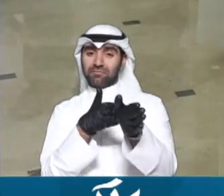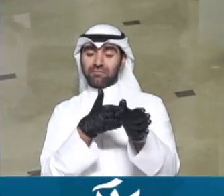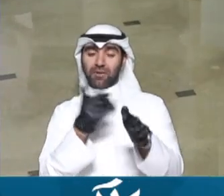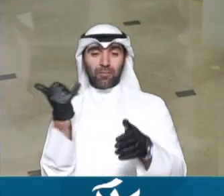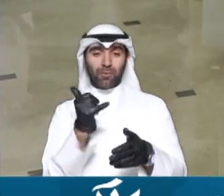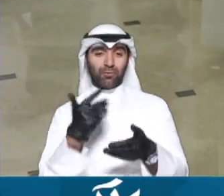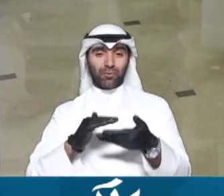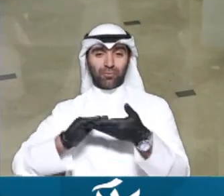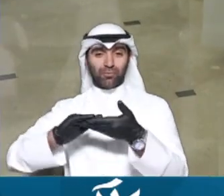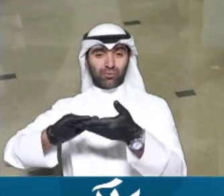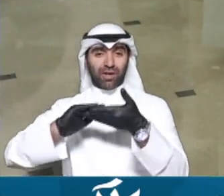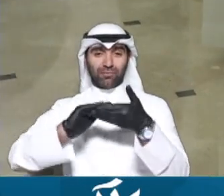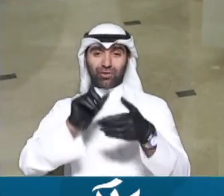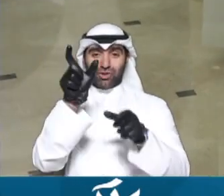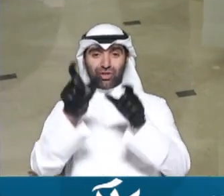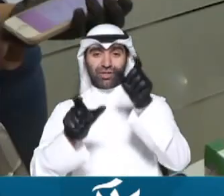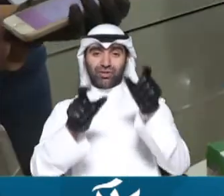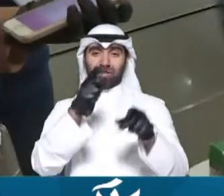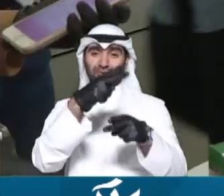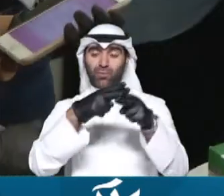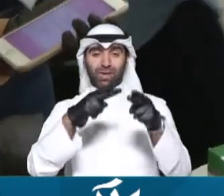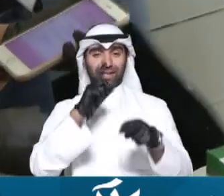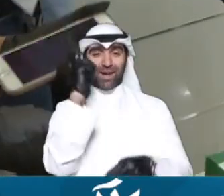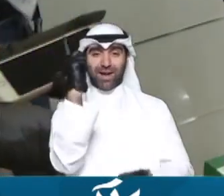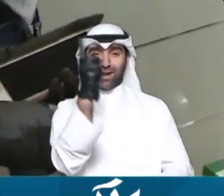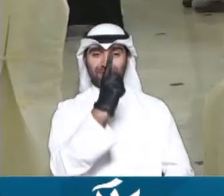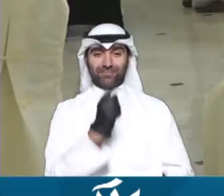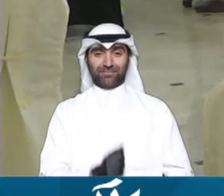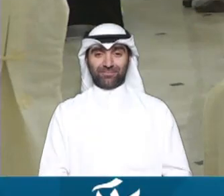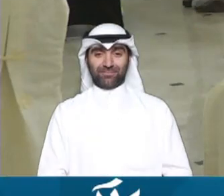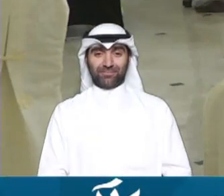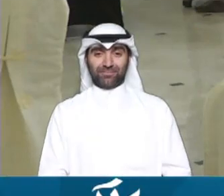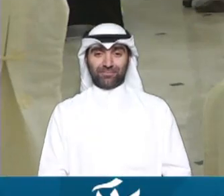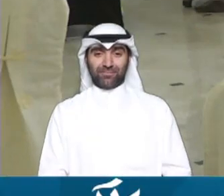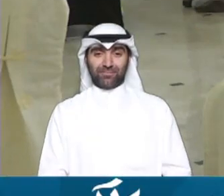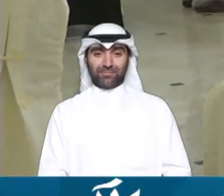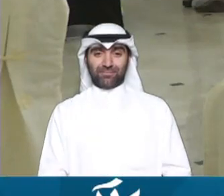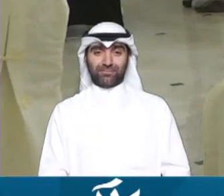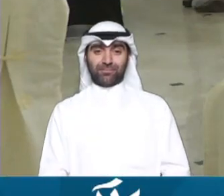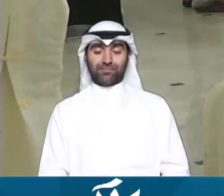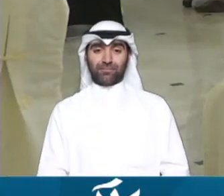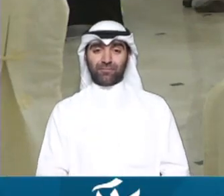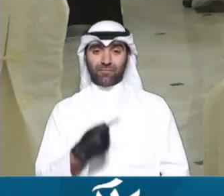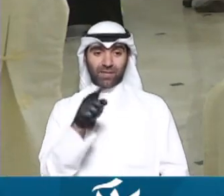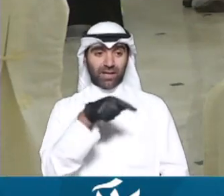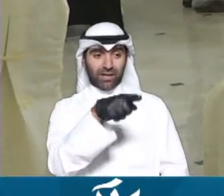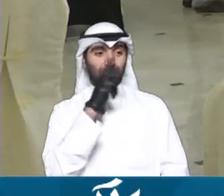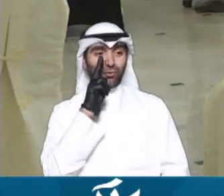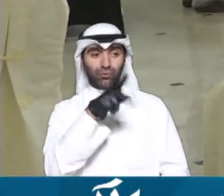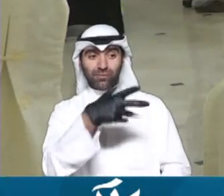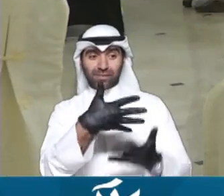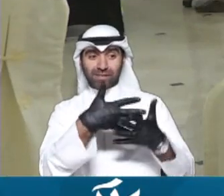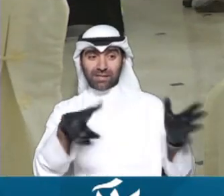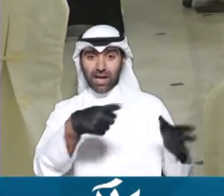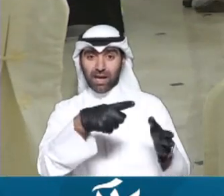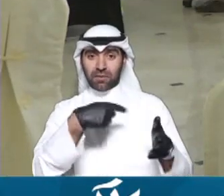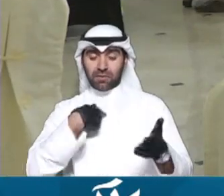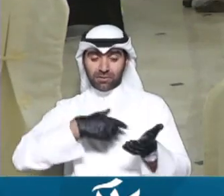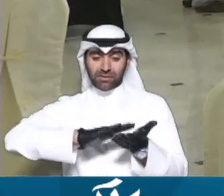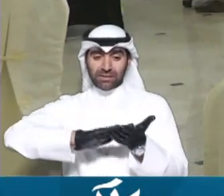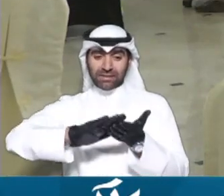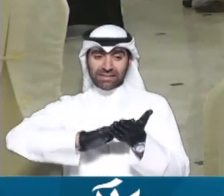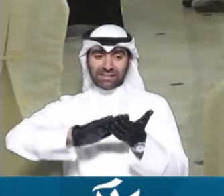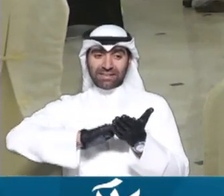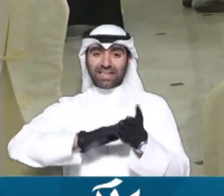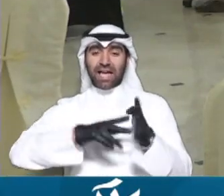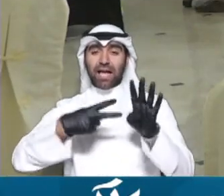والكمامات واستخدام المعقمات. هذا المكان كله معقم، طبعا احنا نعقمها لما الناس تطلع ولما